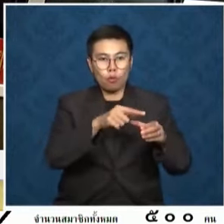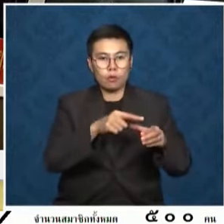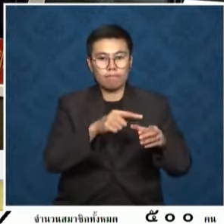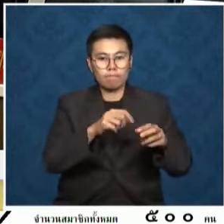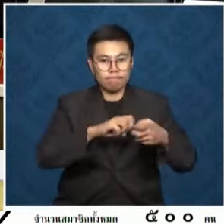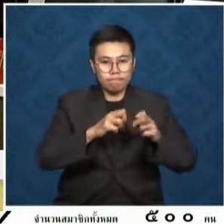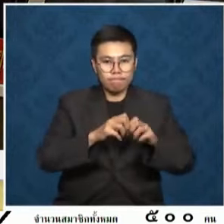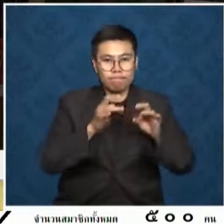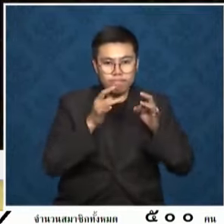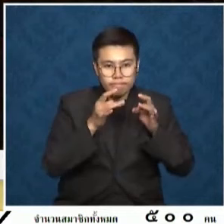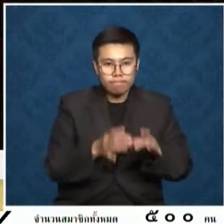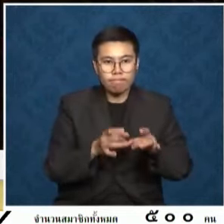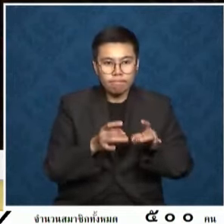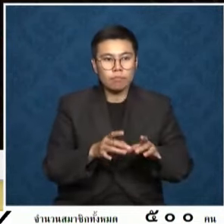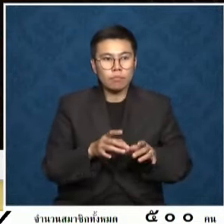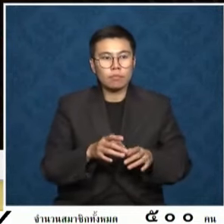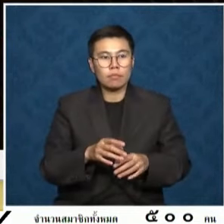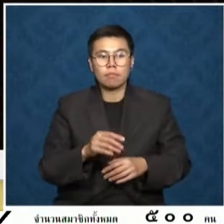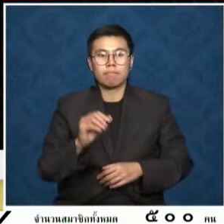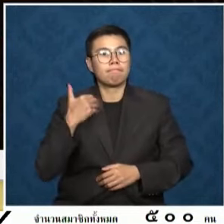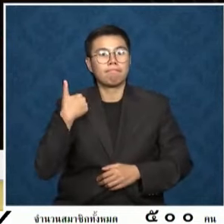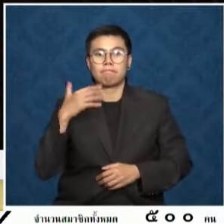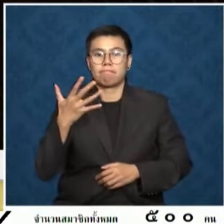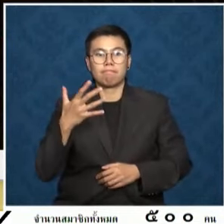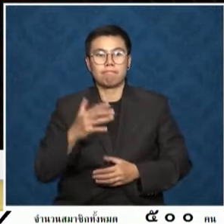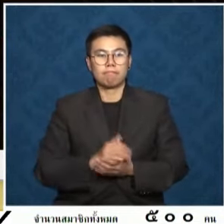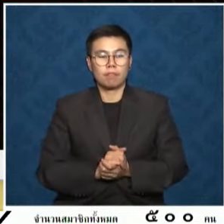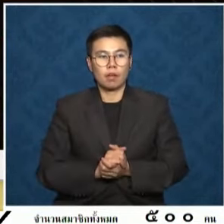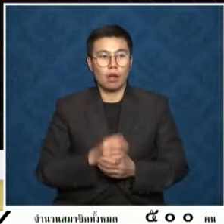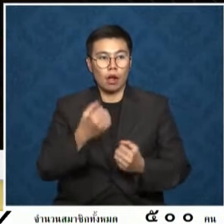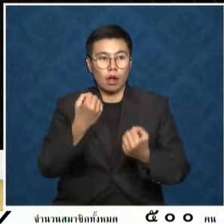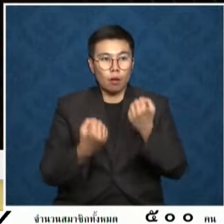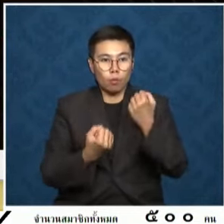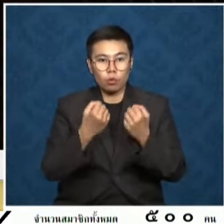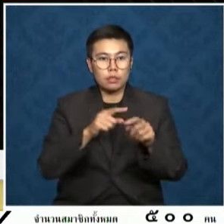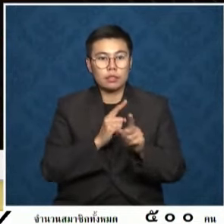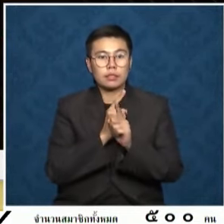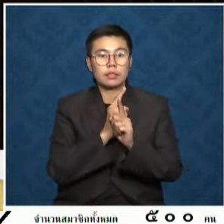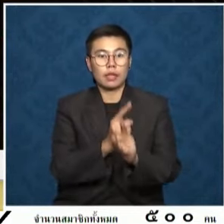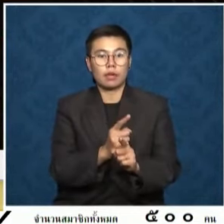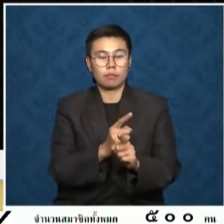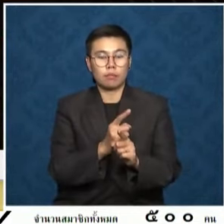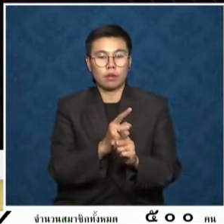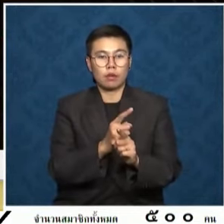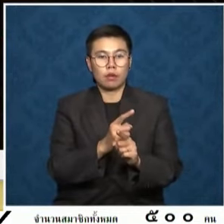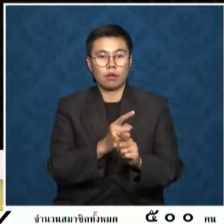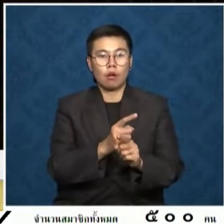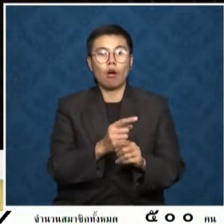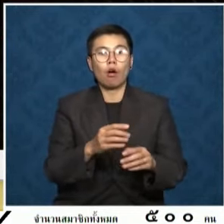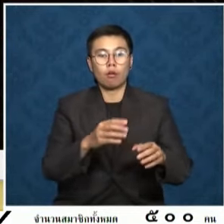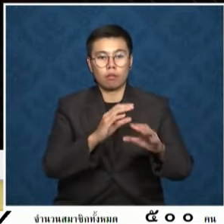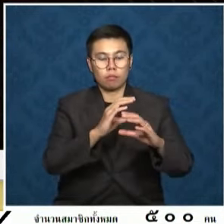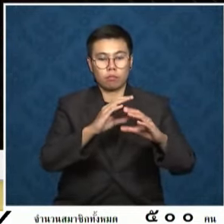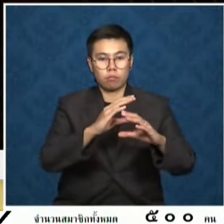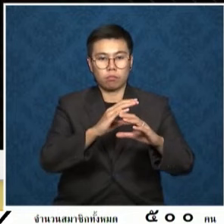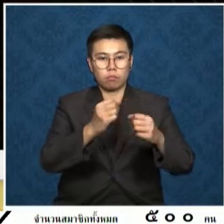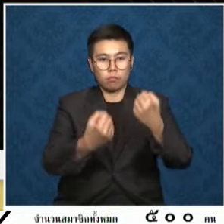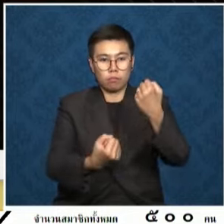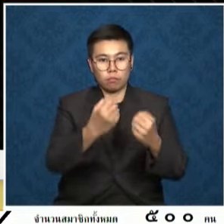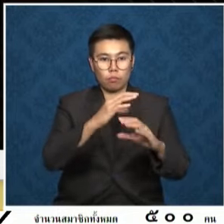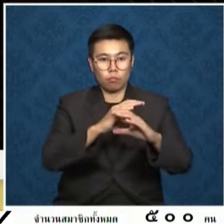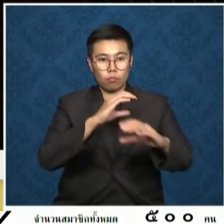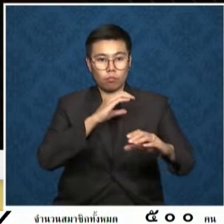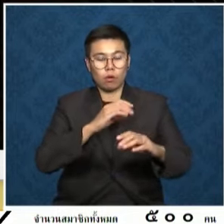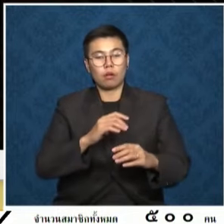น้อยท่านประธานครับในการขับรถติดตามขบวนเสด็จของคุณตะวันและเ